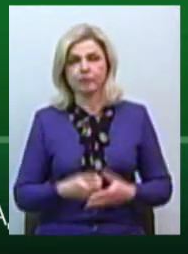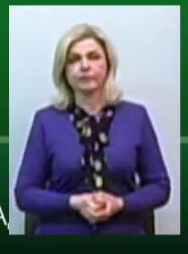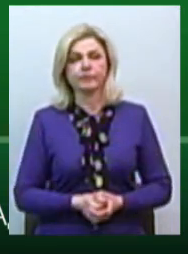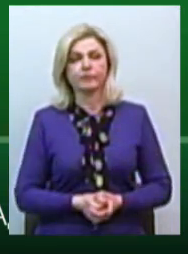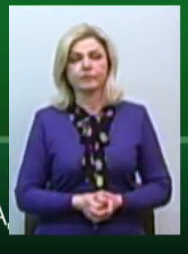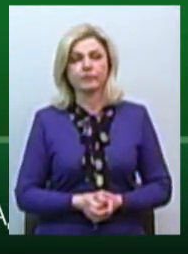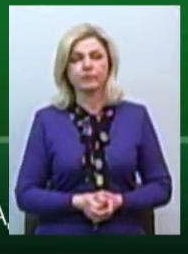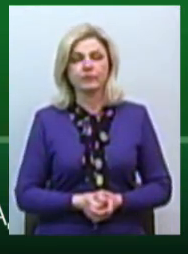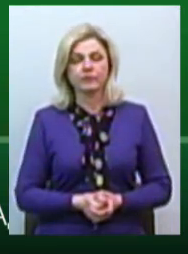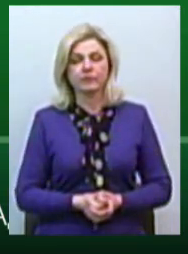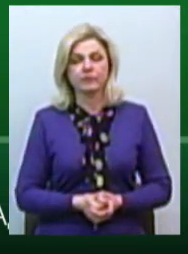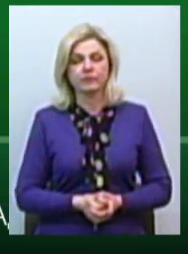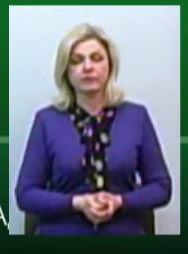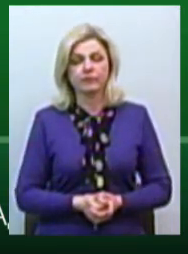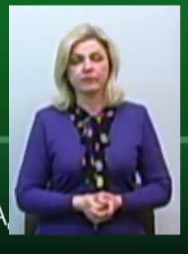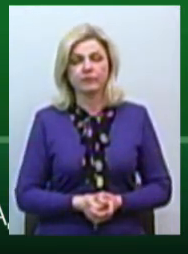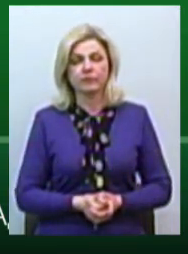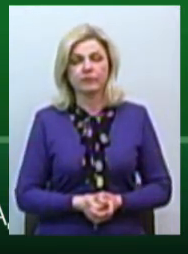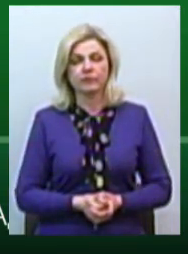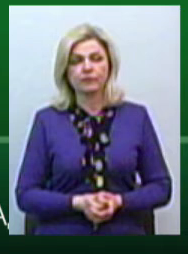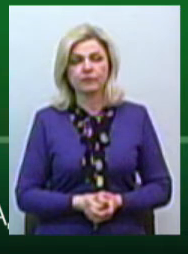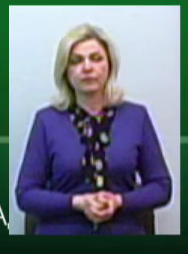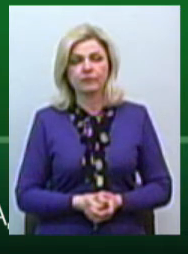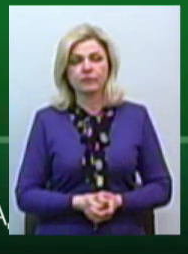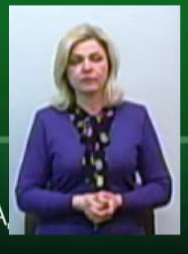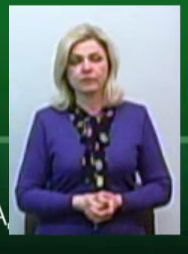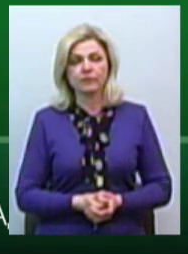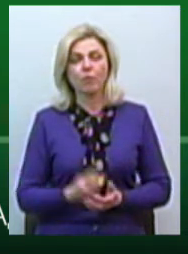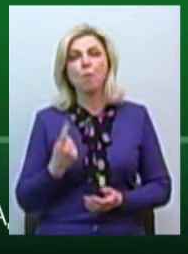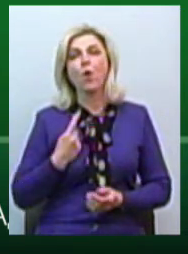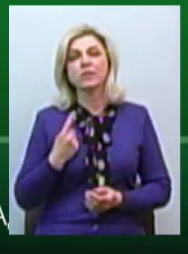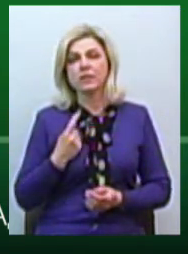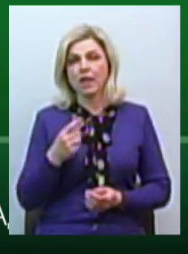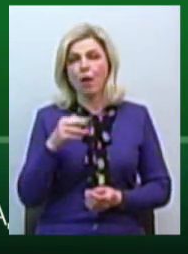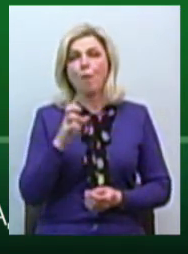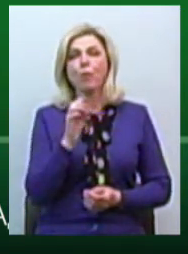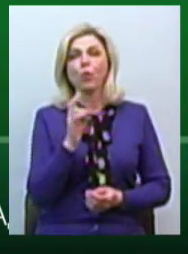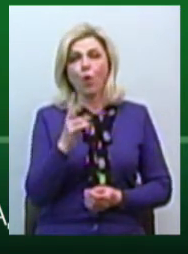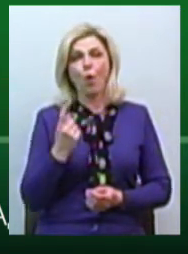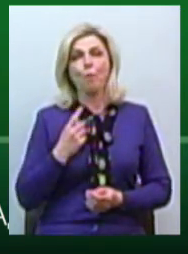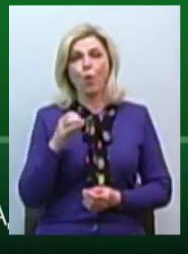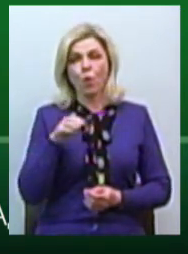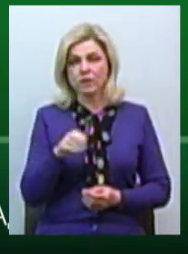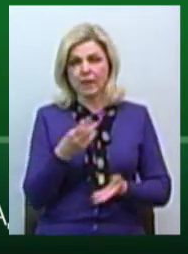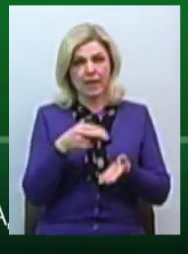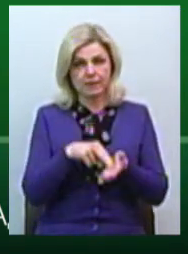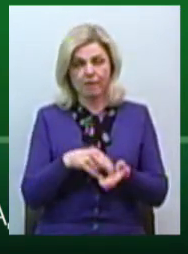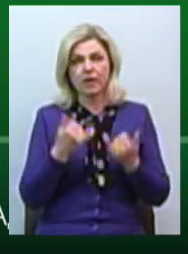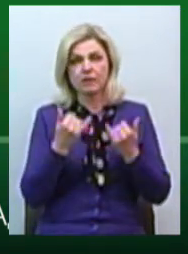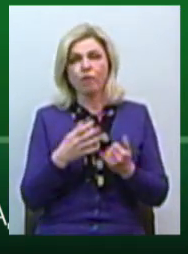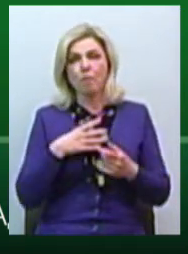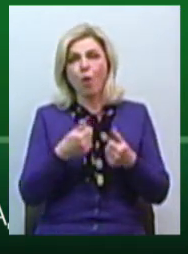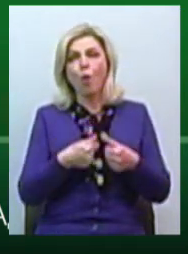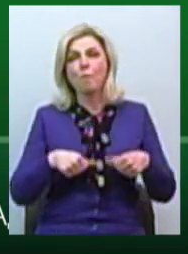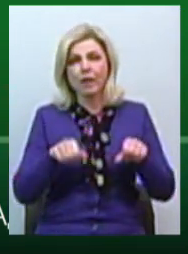тому блокпости не ставили. Сьогодні в нас було засідання техногенної комісії, то